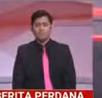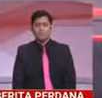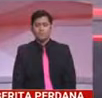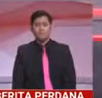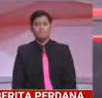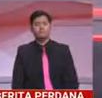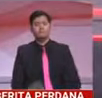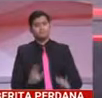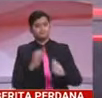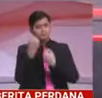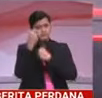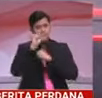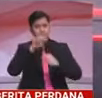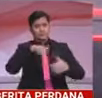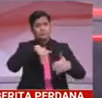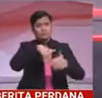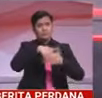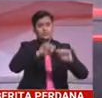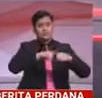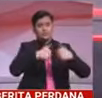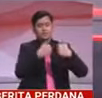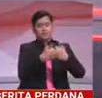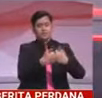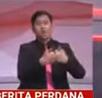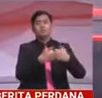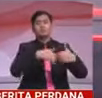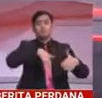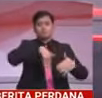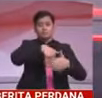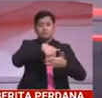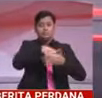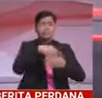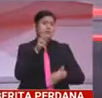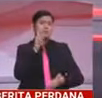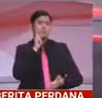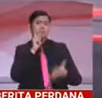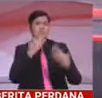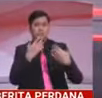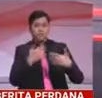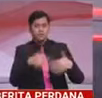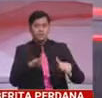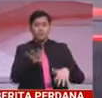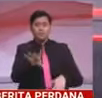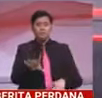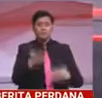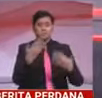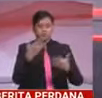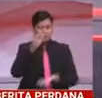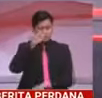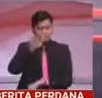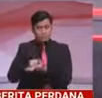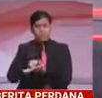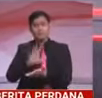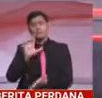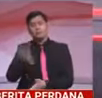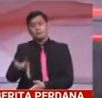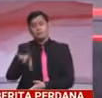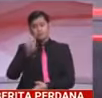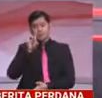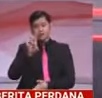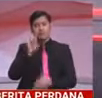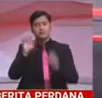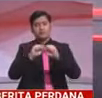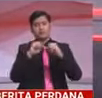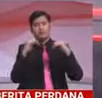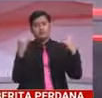Hai sudah bola sepak sotong bola sepak Kedah kefir telah mengutamakan pemilihan syariah yang bakal menjadi pemilik pasukan Kedah